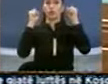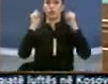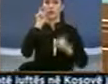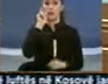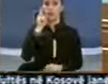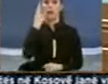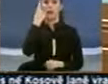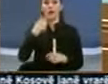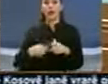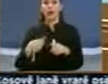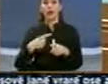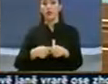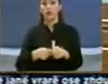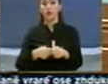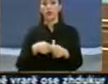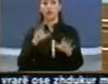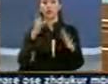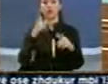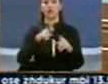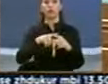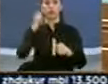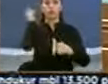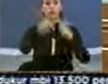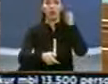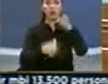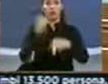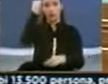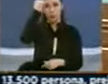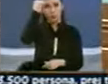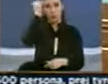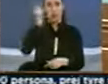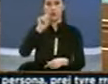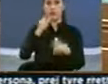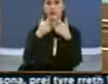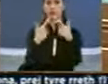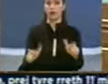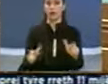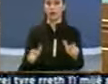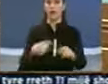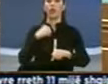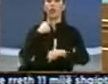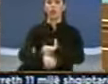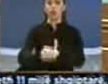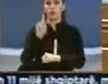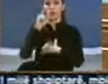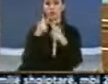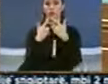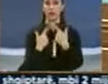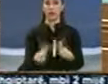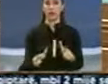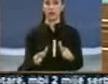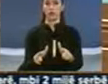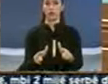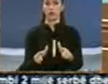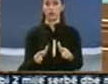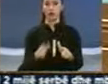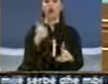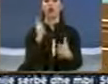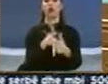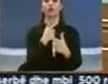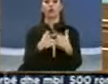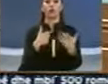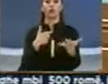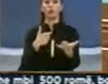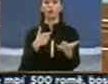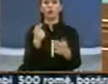vetëm arsye nuk kemi për t'ia thyer kokën as kujt me gur. Me gur as me dhunë. Dhe kushdo as me plumat gomës.